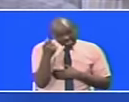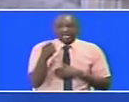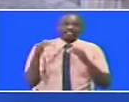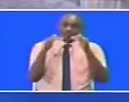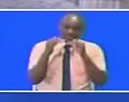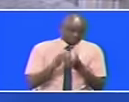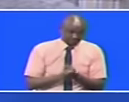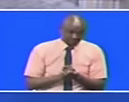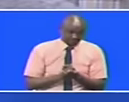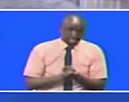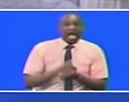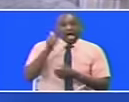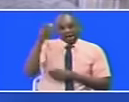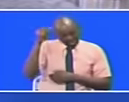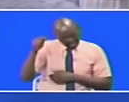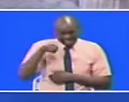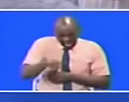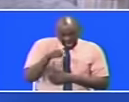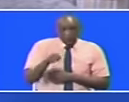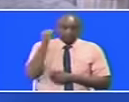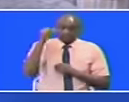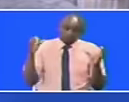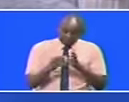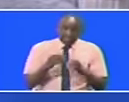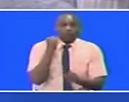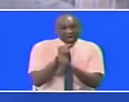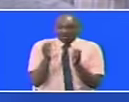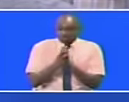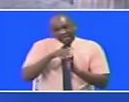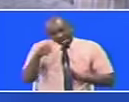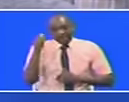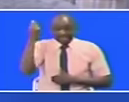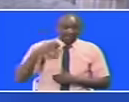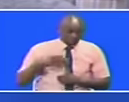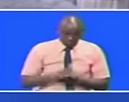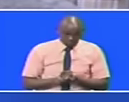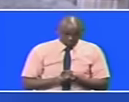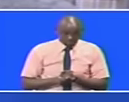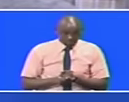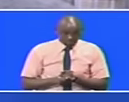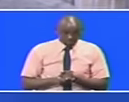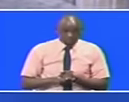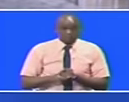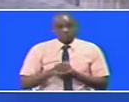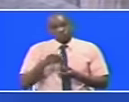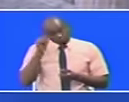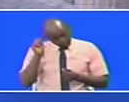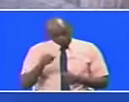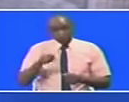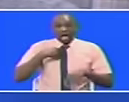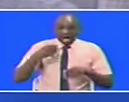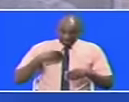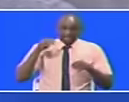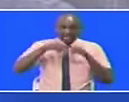democracy, Amani National Congress will work with other Kenyans desirous of a credible election.